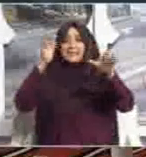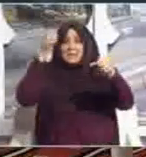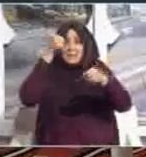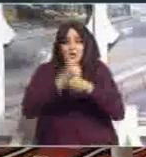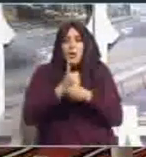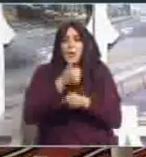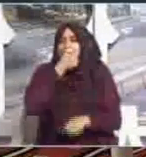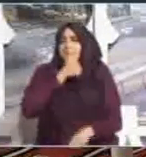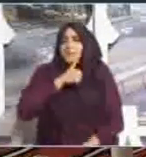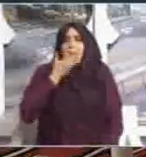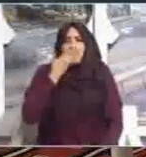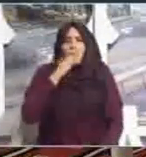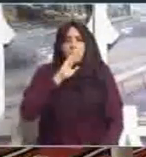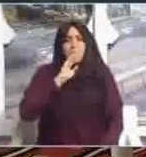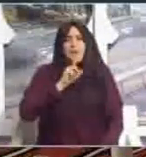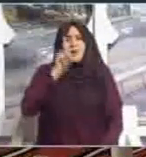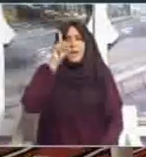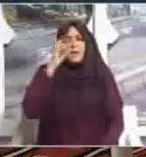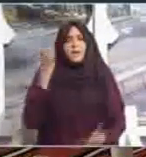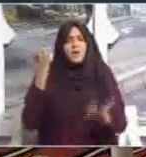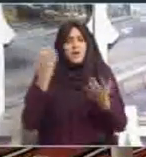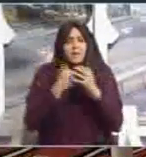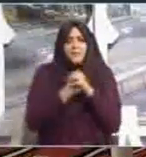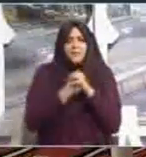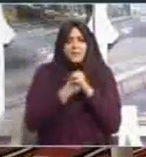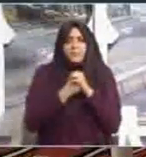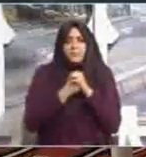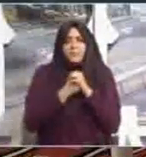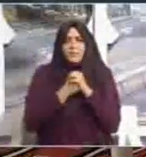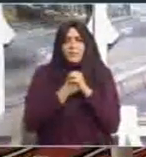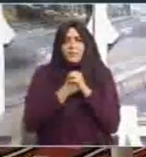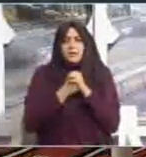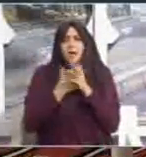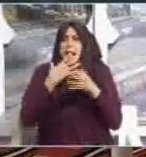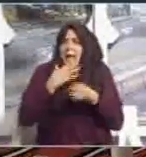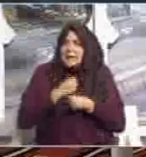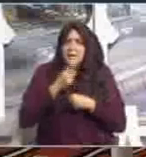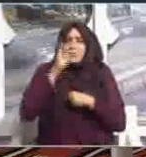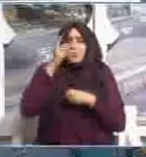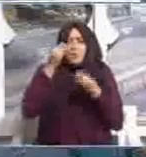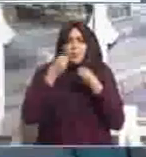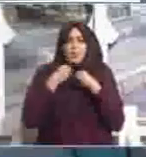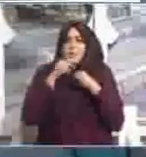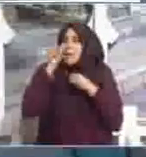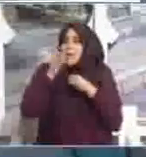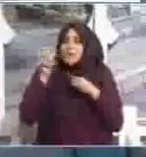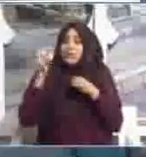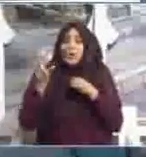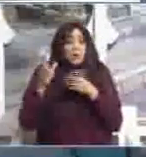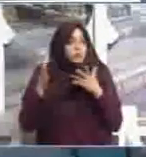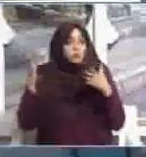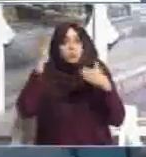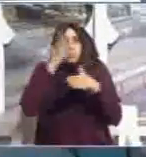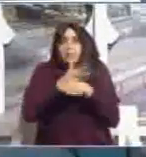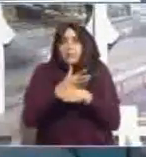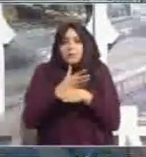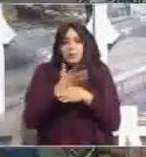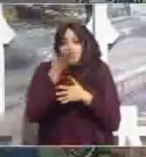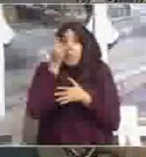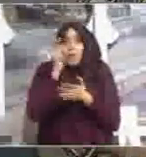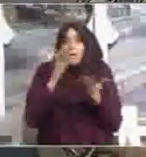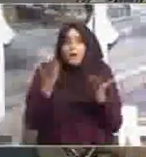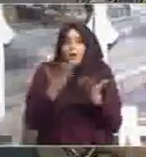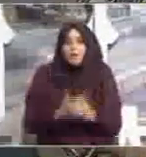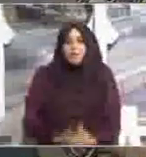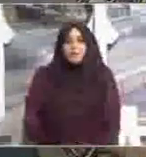راجلي صابره الحمد لله ونعمه بالله يعني متقبله الامر وكلش والناس للدرك انا والله العظيم لحد الان ما عادش